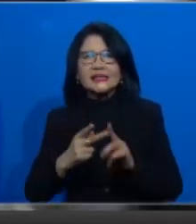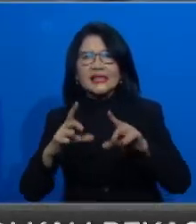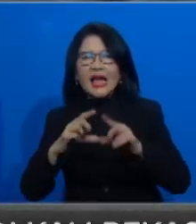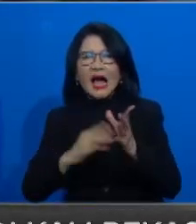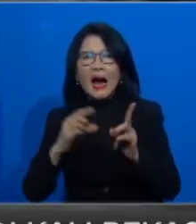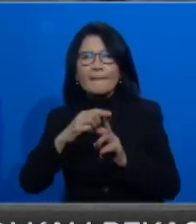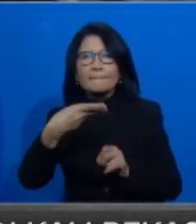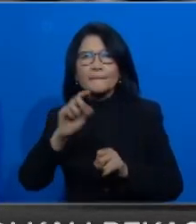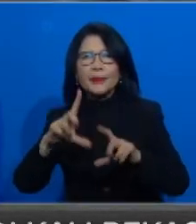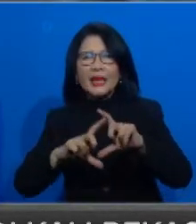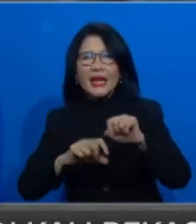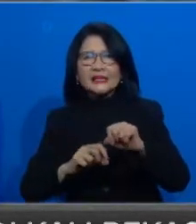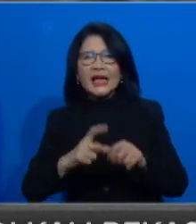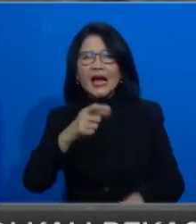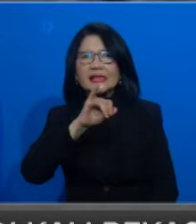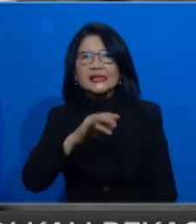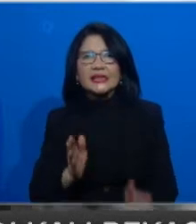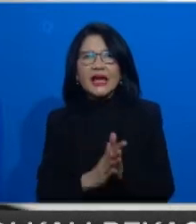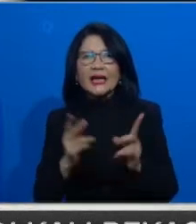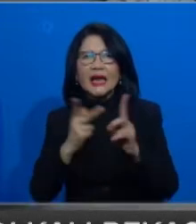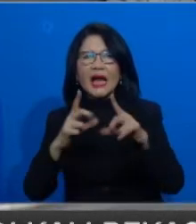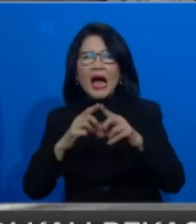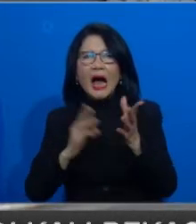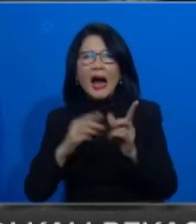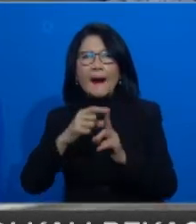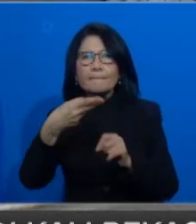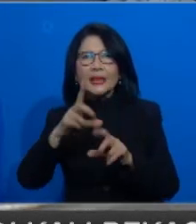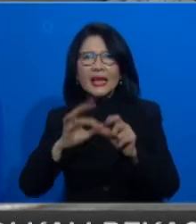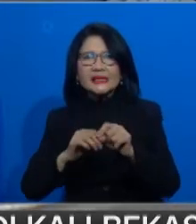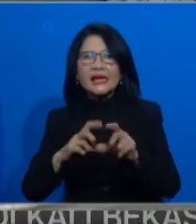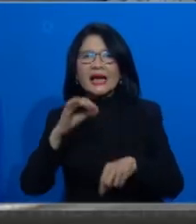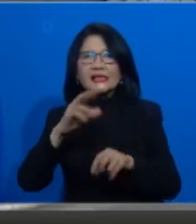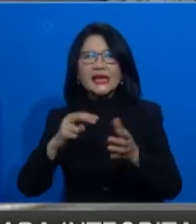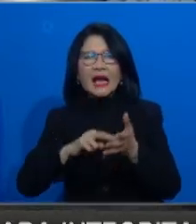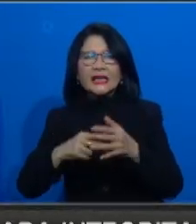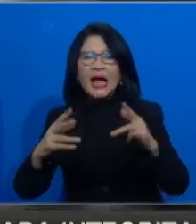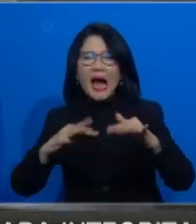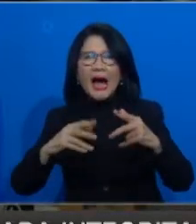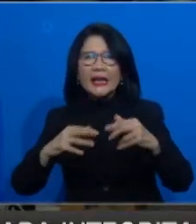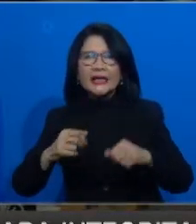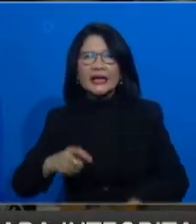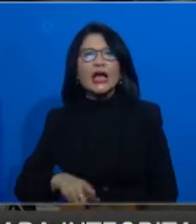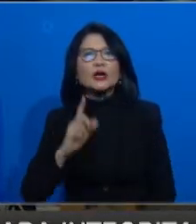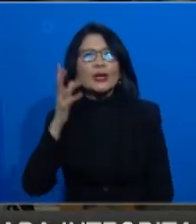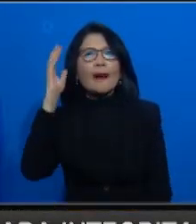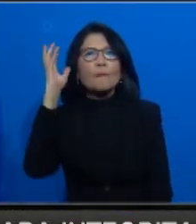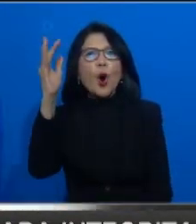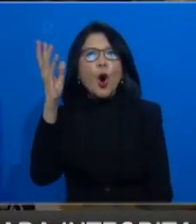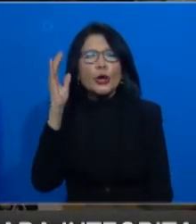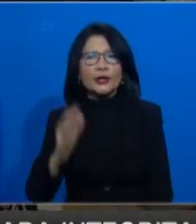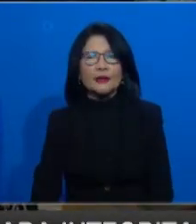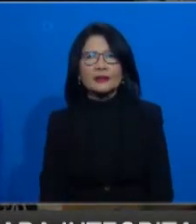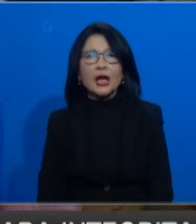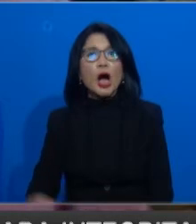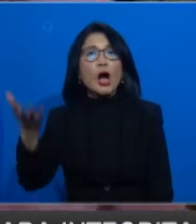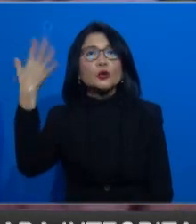dua kata, yakni Ci dan Hampelas. Ci berarti cai atau air, Hampelas merujuk pada jenis pohon Hampelas. Dahulu,